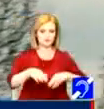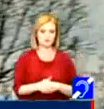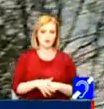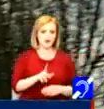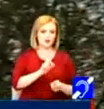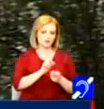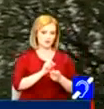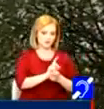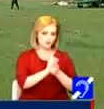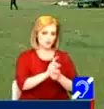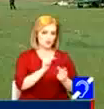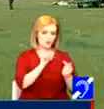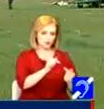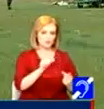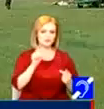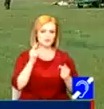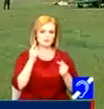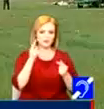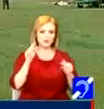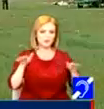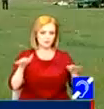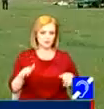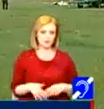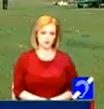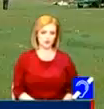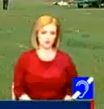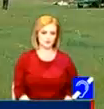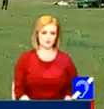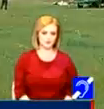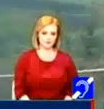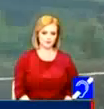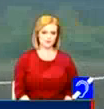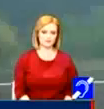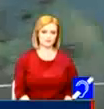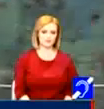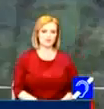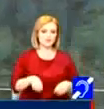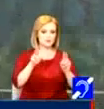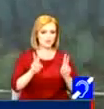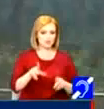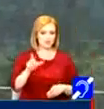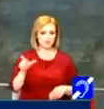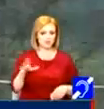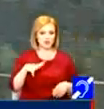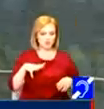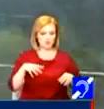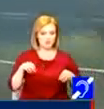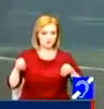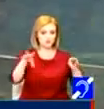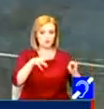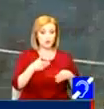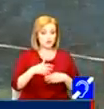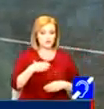informat primăriile limitrofe și anume și apicultorii. Specialiștii spun că stropirea aeriană este